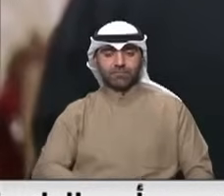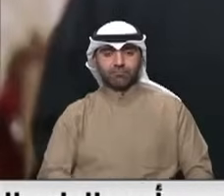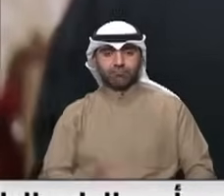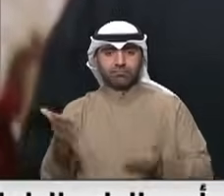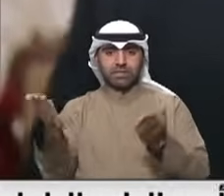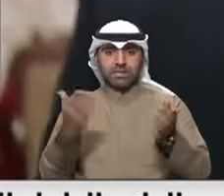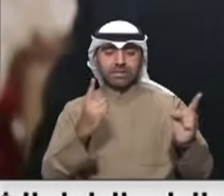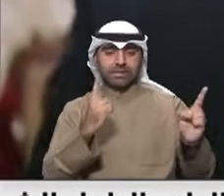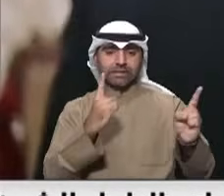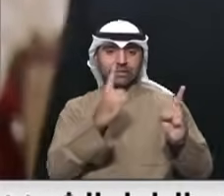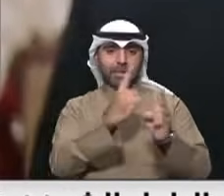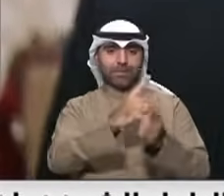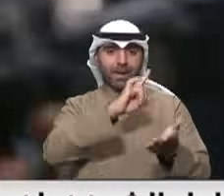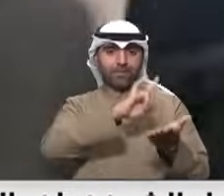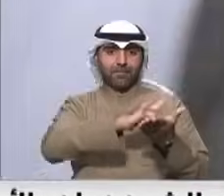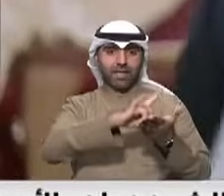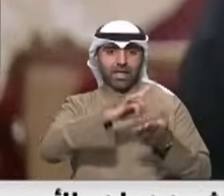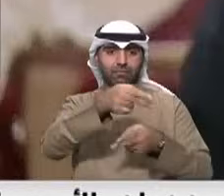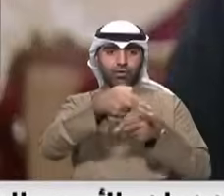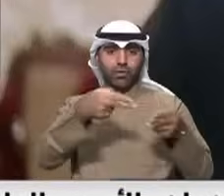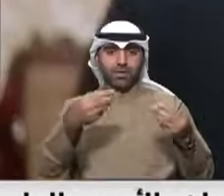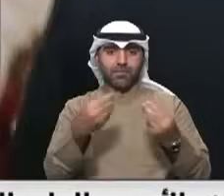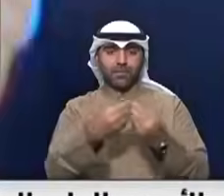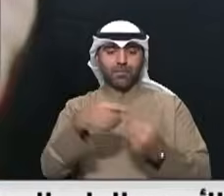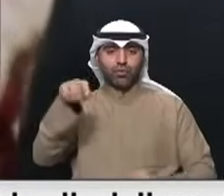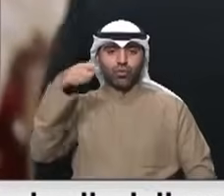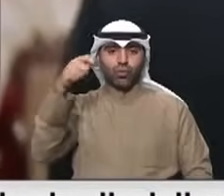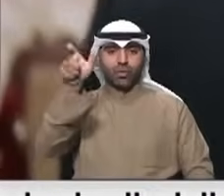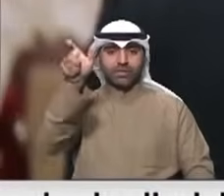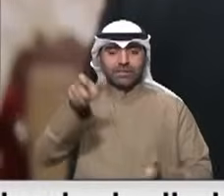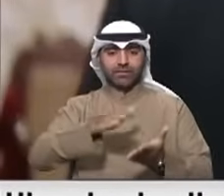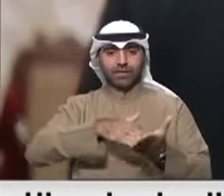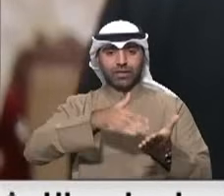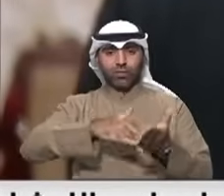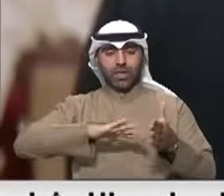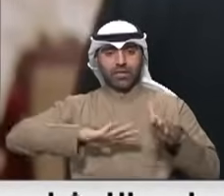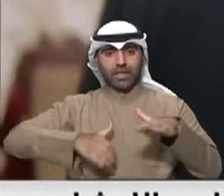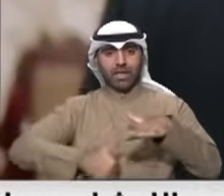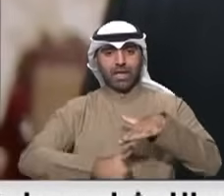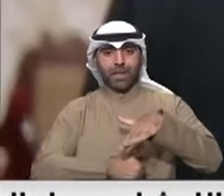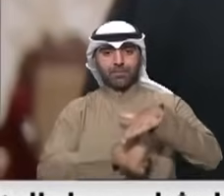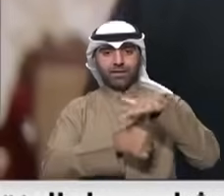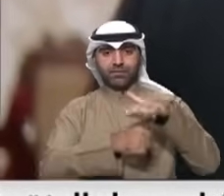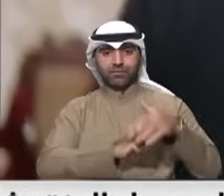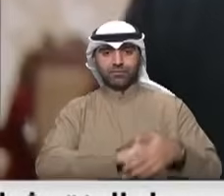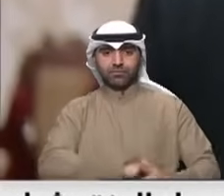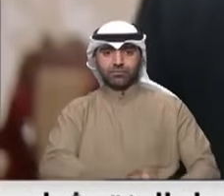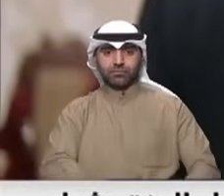على ارض المطار معالي وزير شؤون الديوان الاميري الشيخ محمد العبد الله المبارك